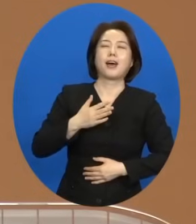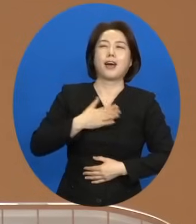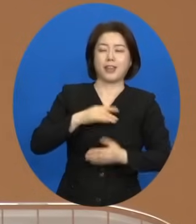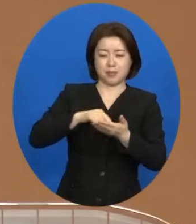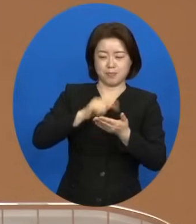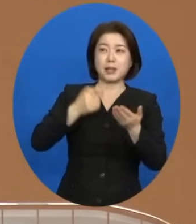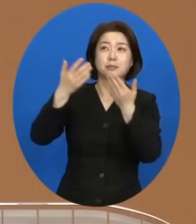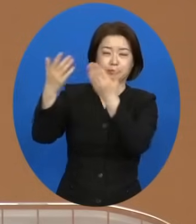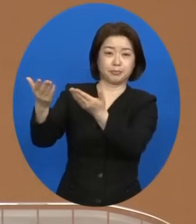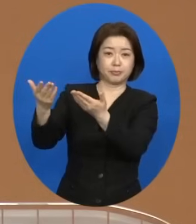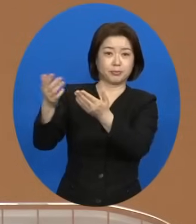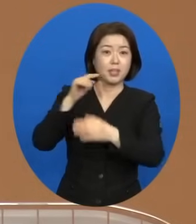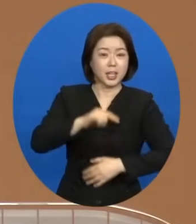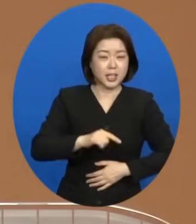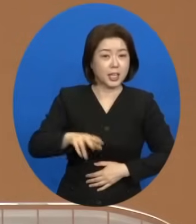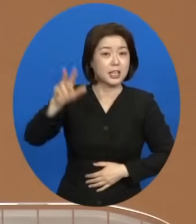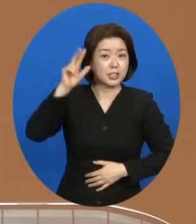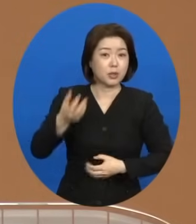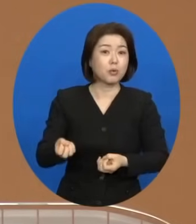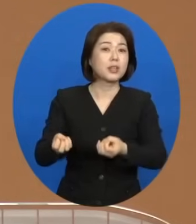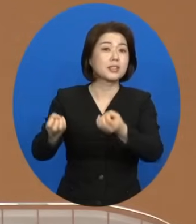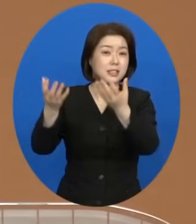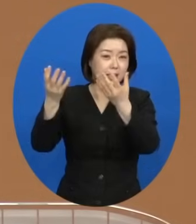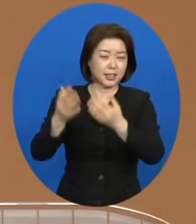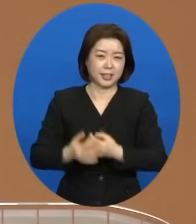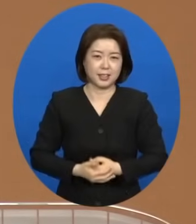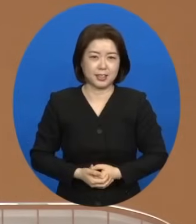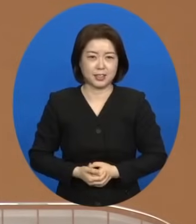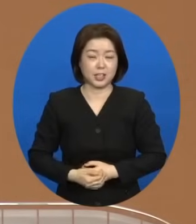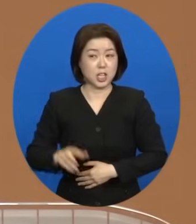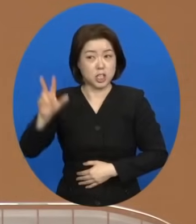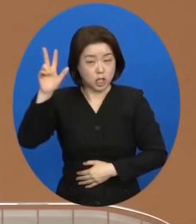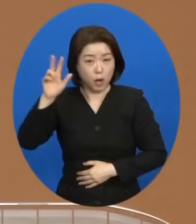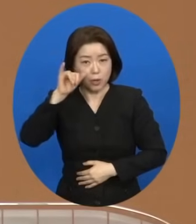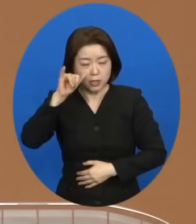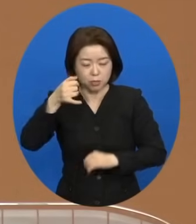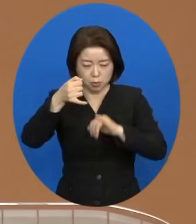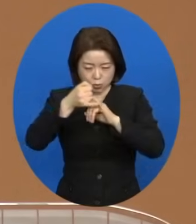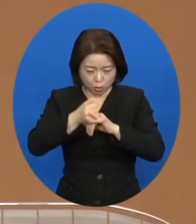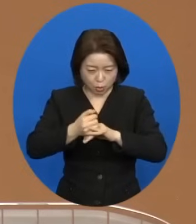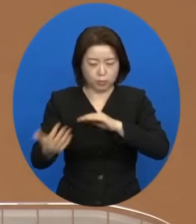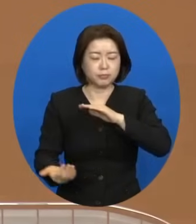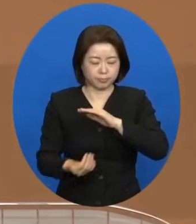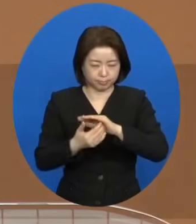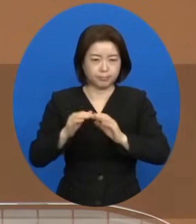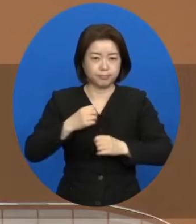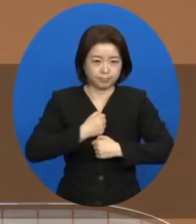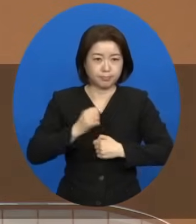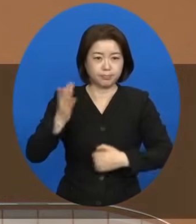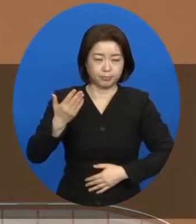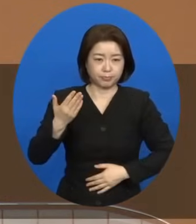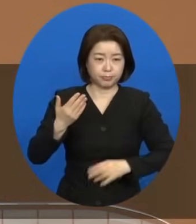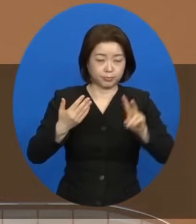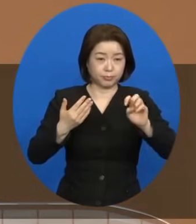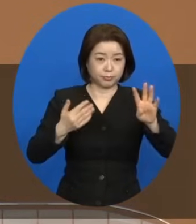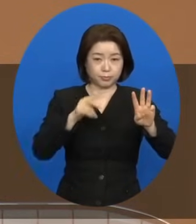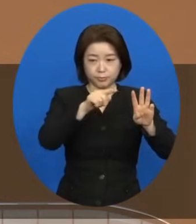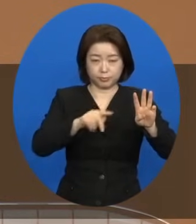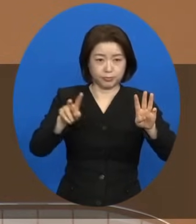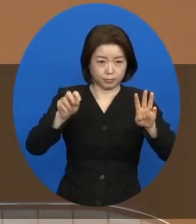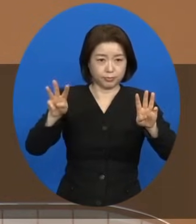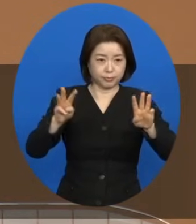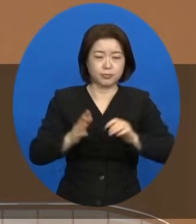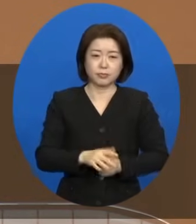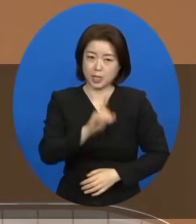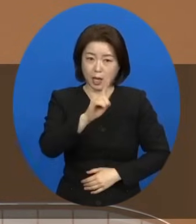갚겠습니다 그게 이제 소원이에요 서원을 했으면 반드시 지켜야 합니다 신명기 23장 23절에 한번 당신들의